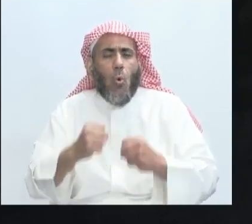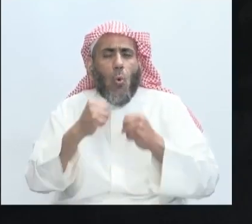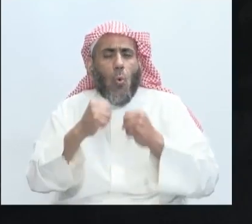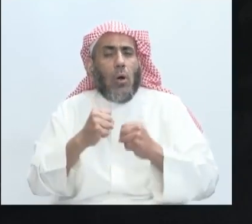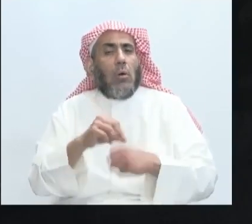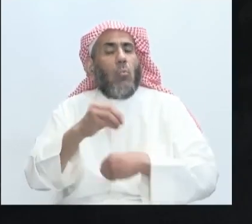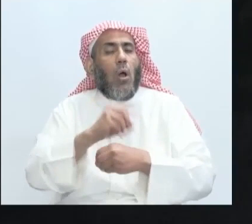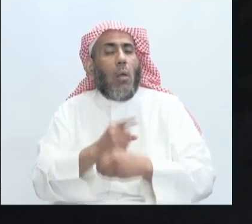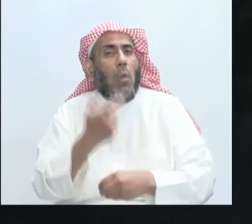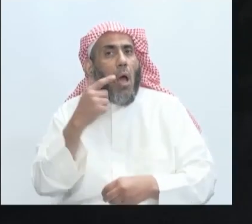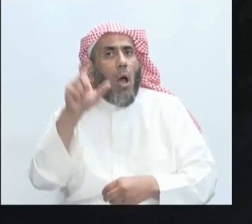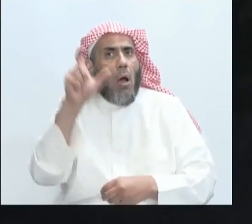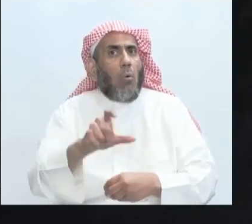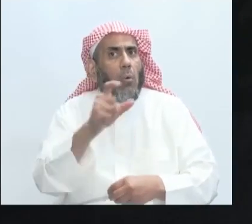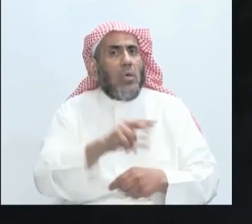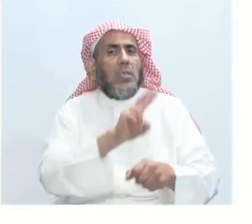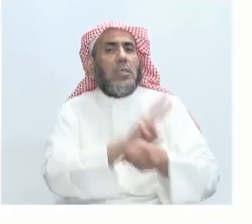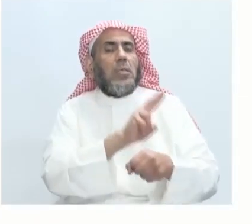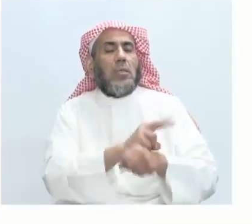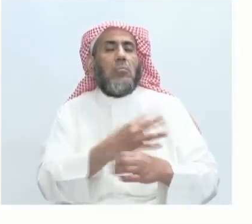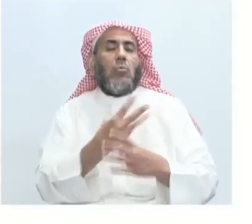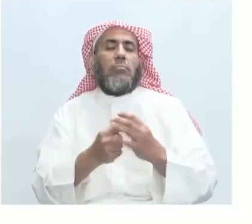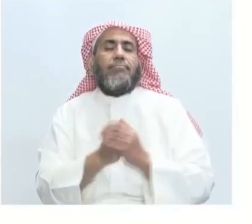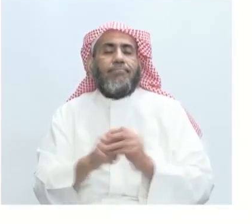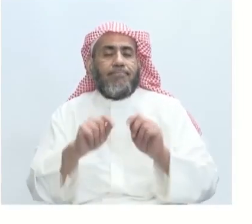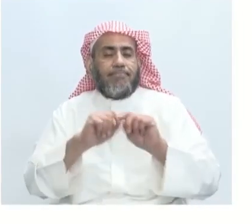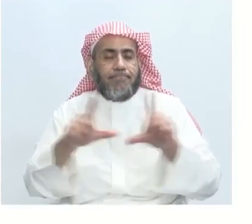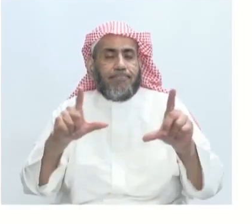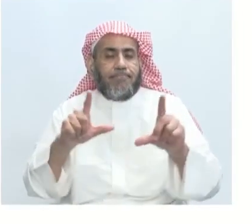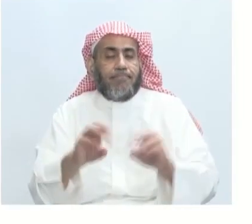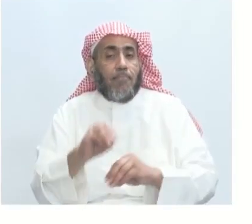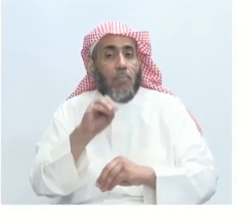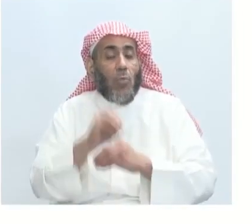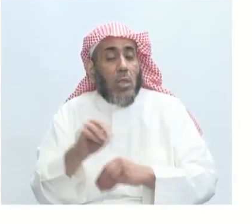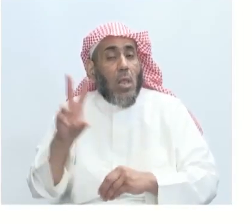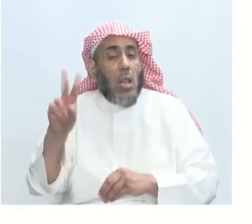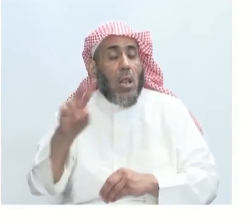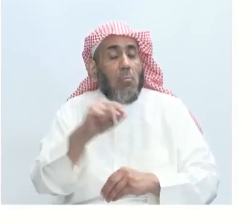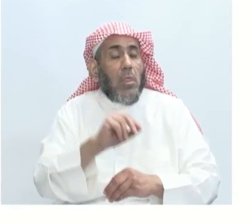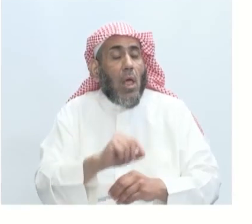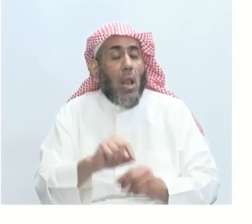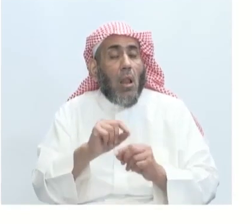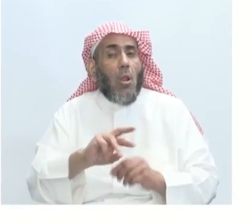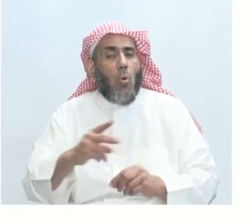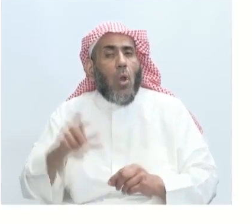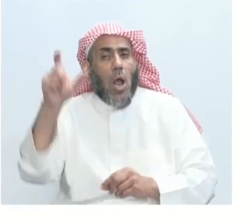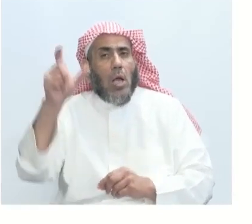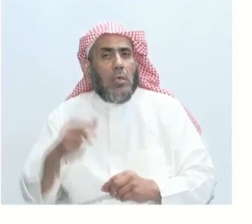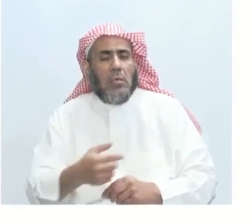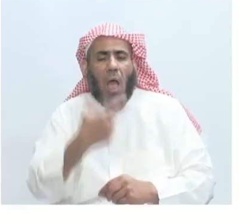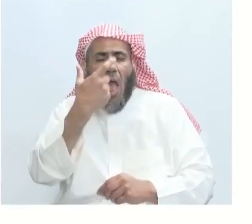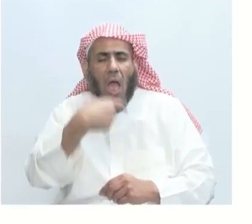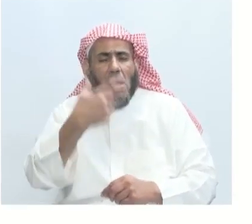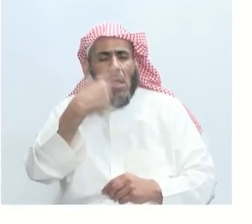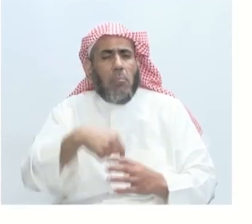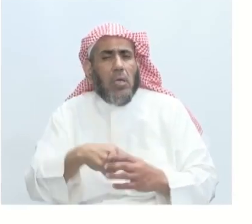الحذر من هؤلاء ابنائي وبناتي الطلاب وذكرنا المثال عندما ذكرنا ان هناك شخص يبكي